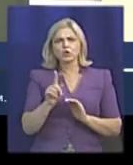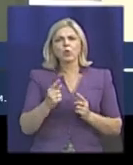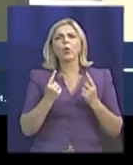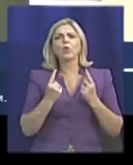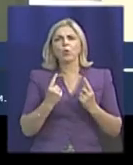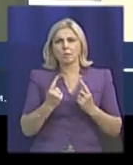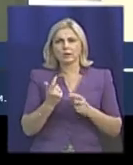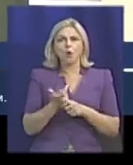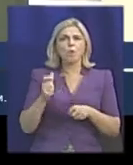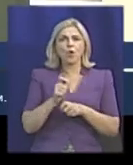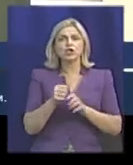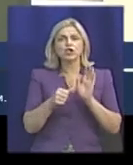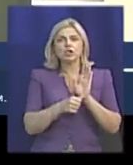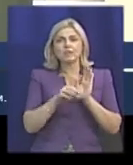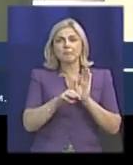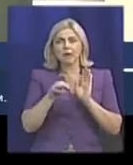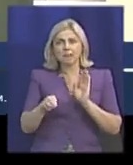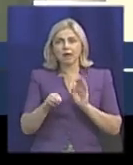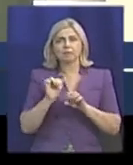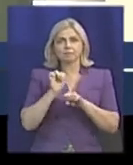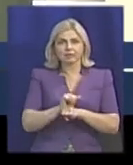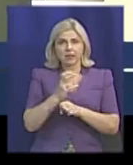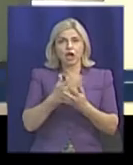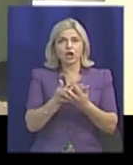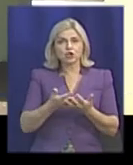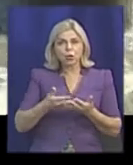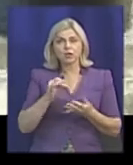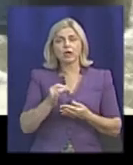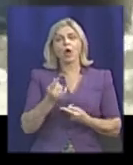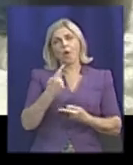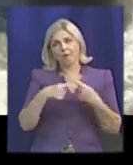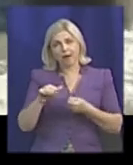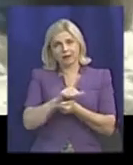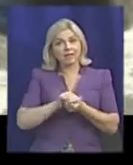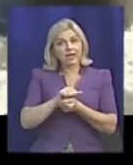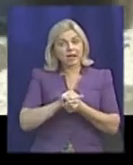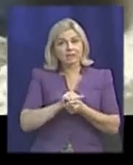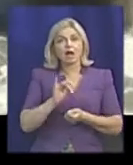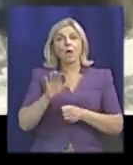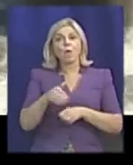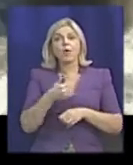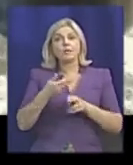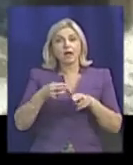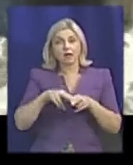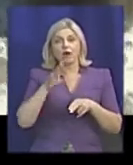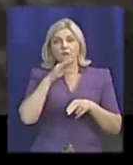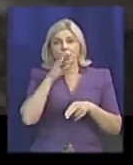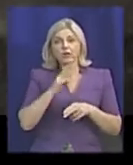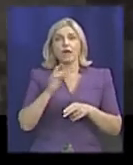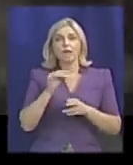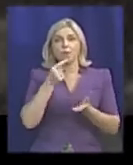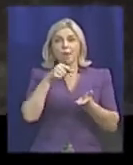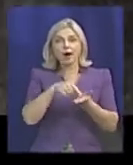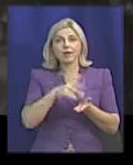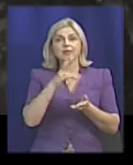Тобто все, що більше 6 мм, затримується на решітках і відправляється на утилізацію. Після цього вода надходить на пісколовки горизонтальні,